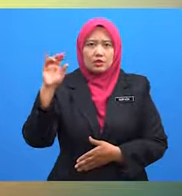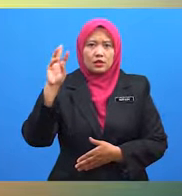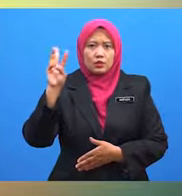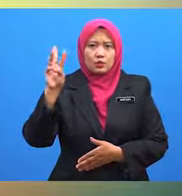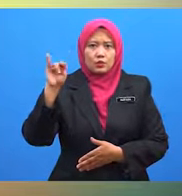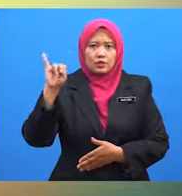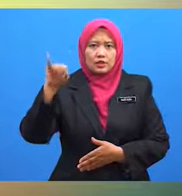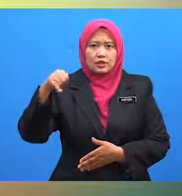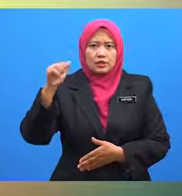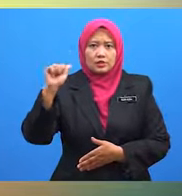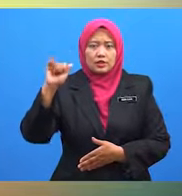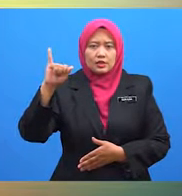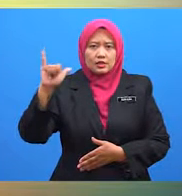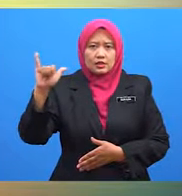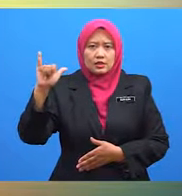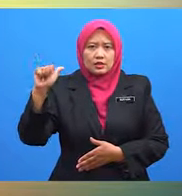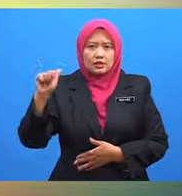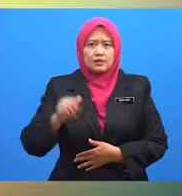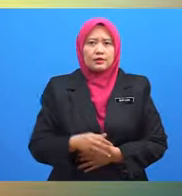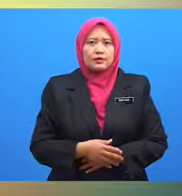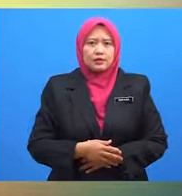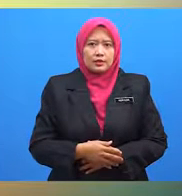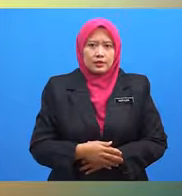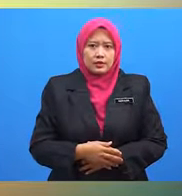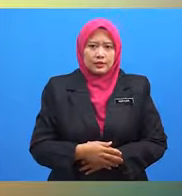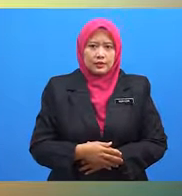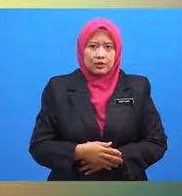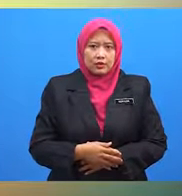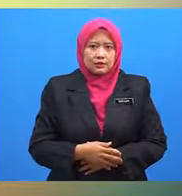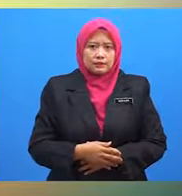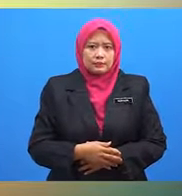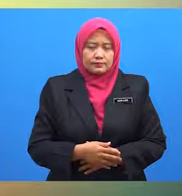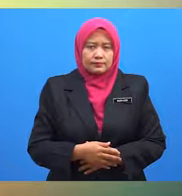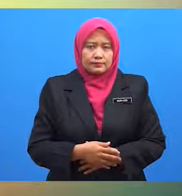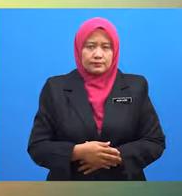hinggalah zaman sebelum kedatangan agama Islam ke alam Melayu.